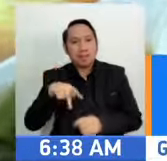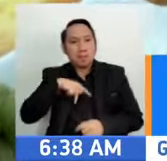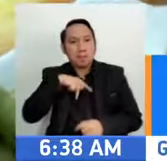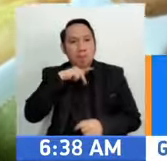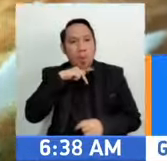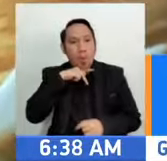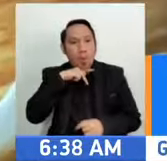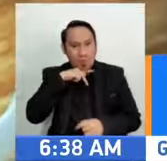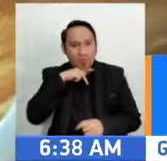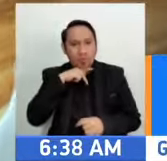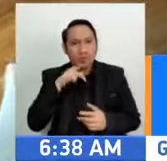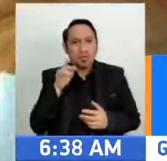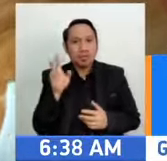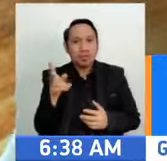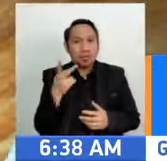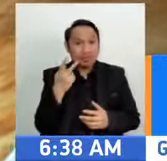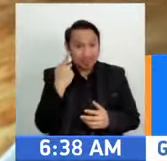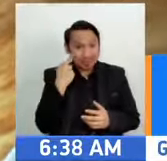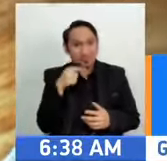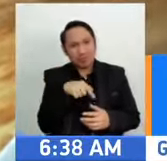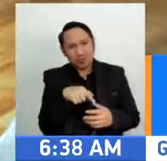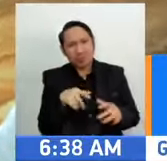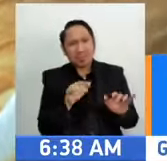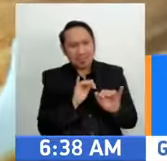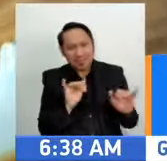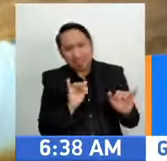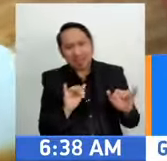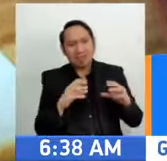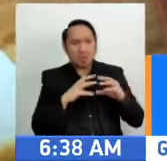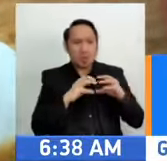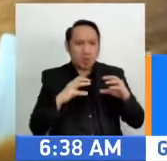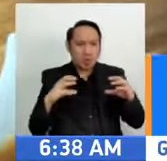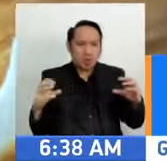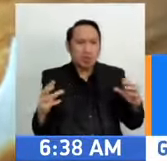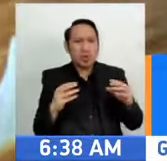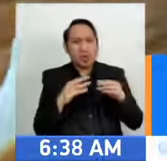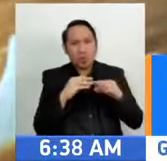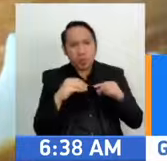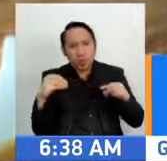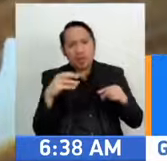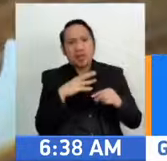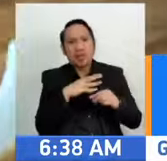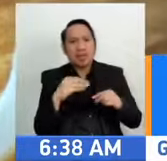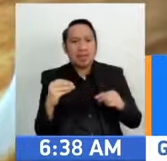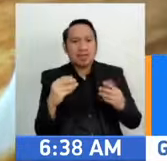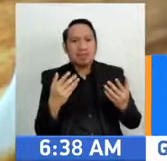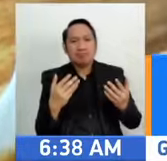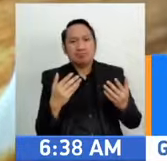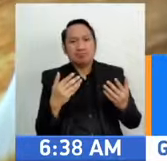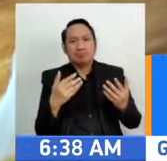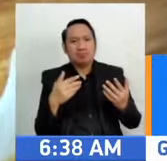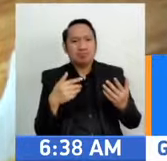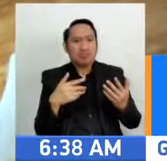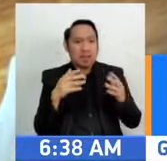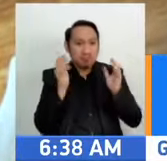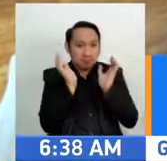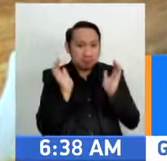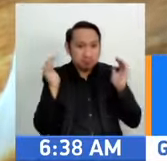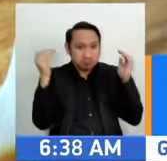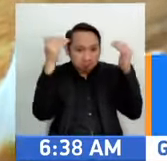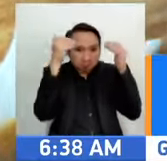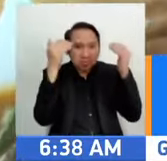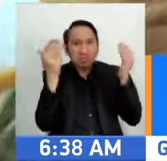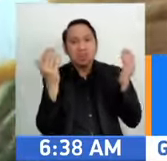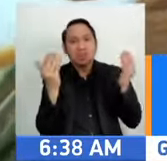makikita natin sa pinakbet. Yung talong natin, okra, ampalaya. At syempre, meron tayong kalabasa. Hi!